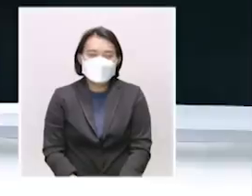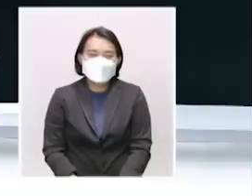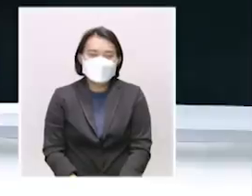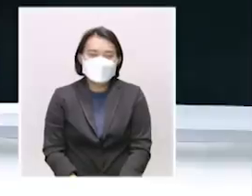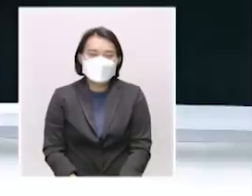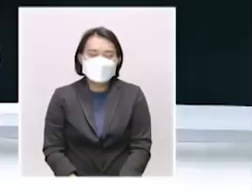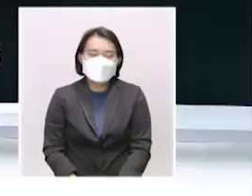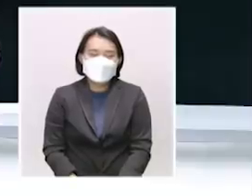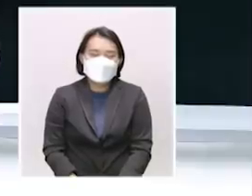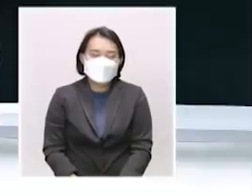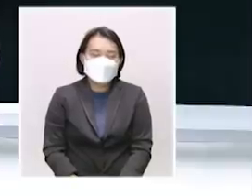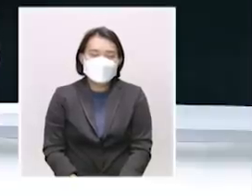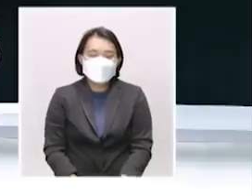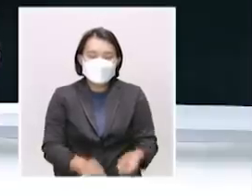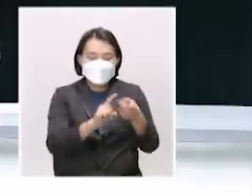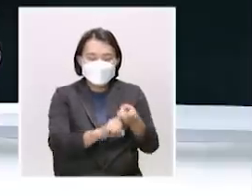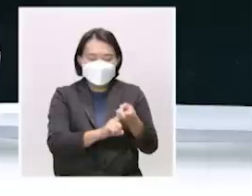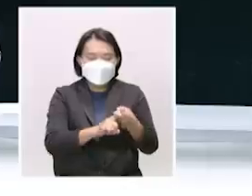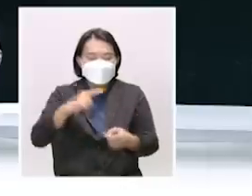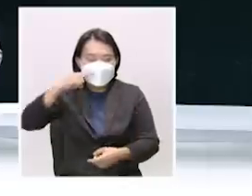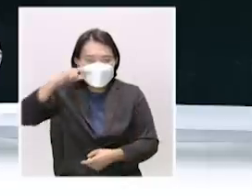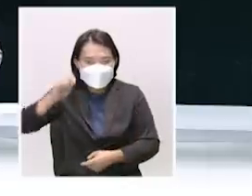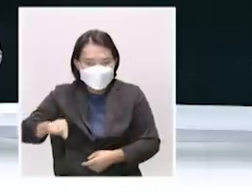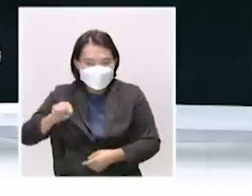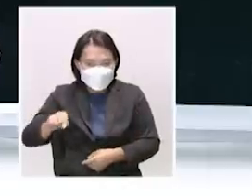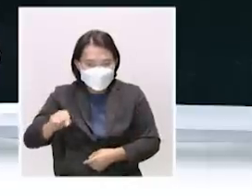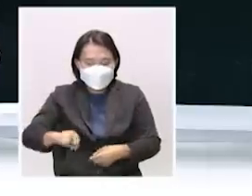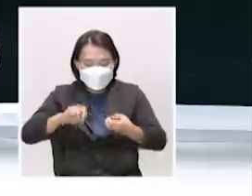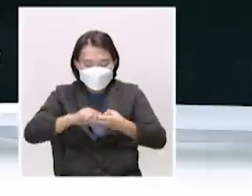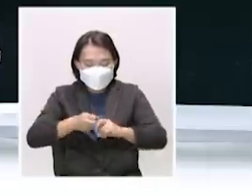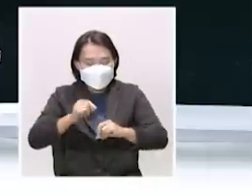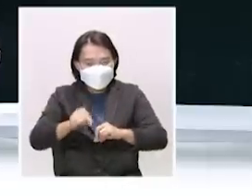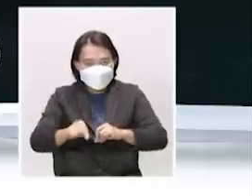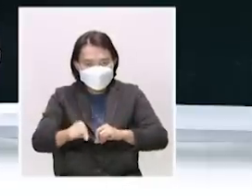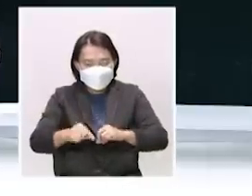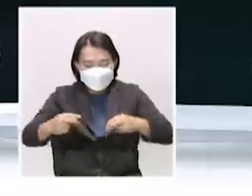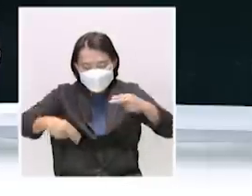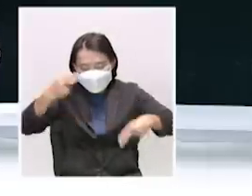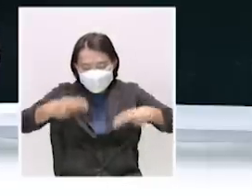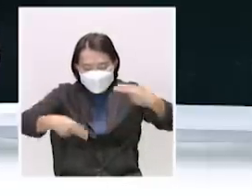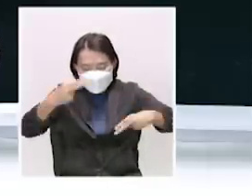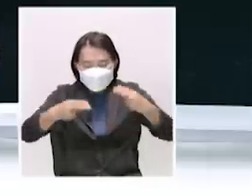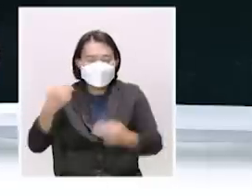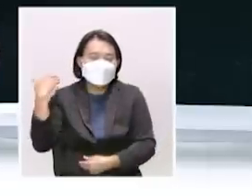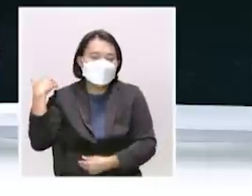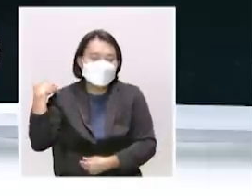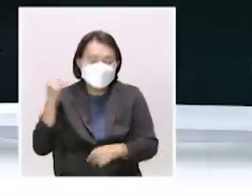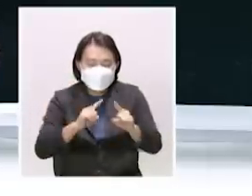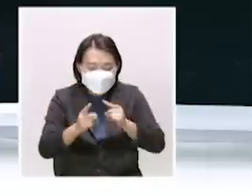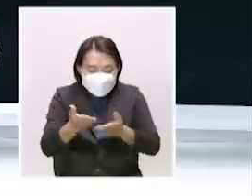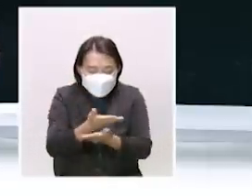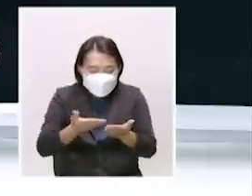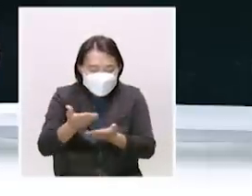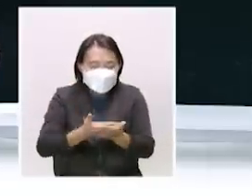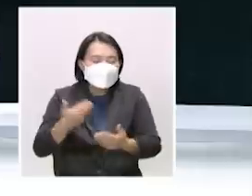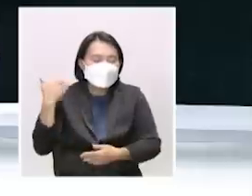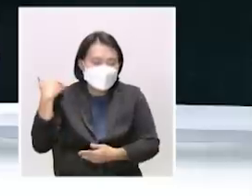หดแย้งระหว่างรักเซีนและยูเครนยัไม่มทาทีว่าจะจบลงง่ๆการสู้รบยงมีอย่างต่เนื่องการเจราจารระหวางสองประเทศกยังค